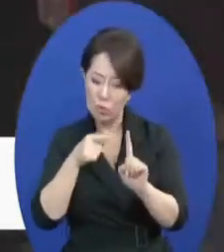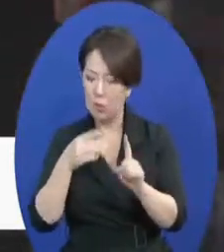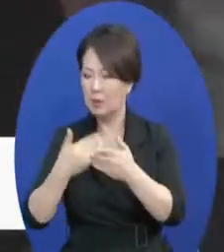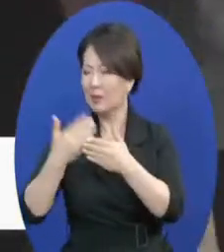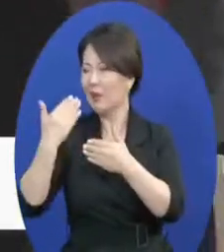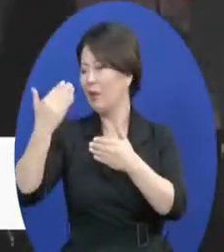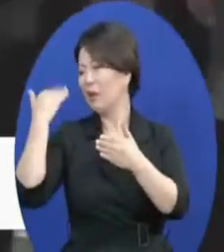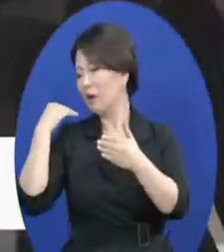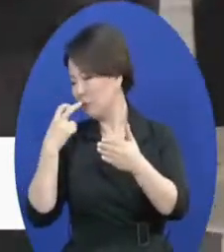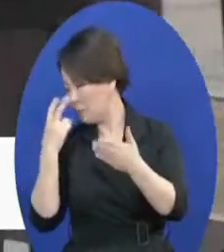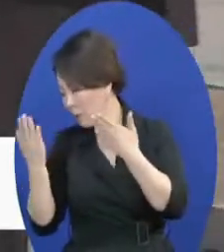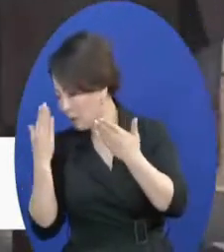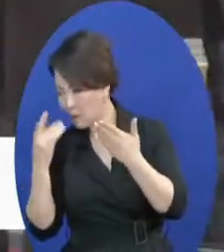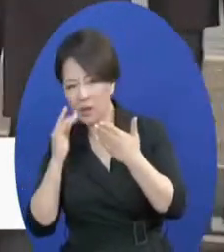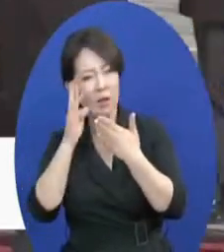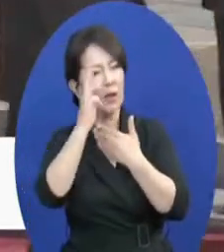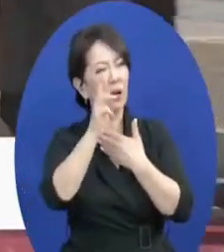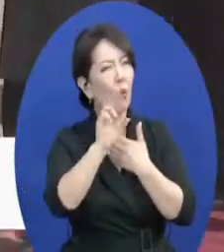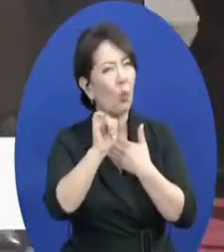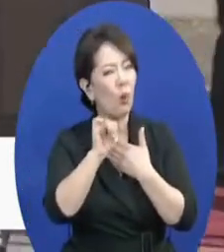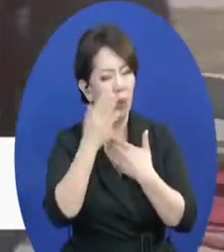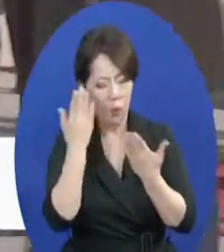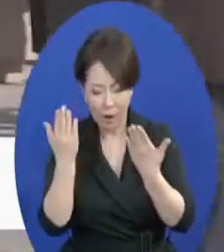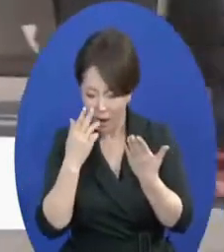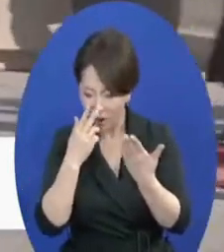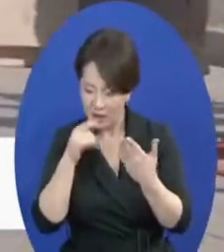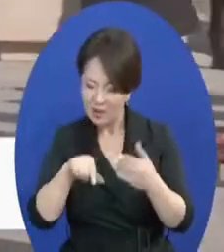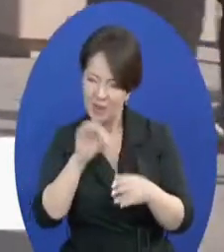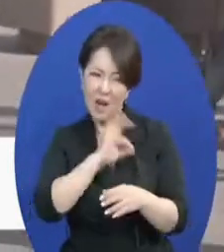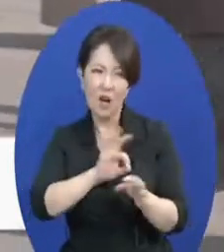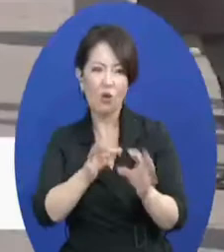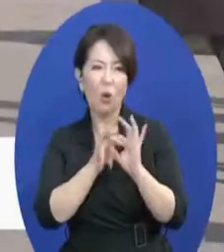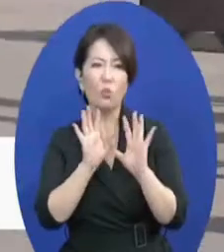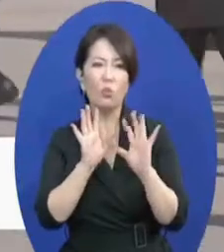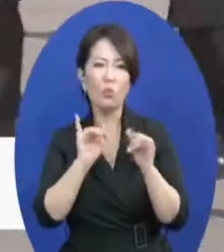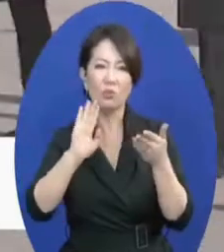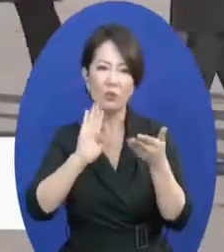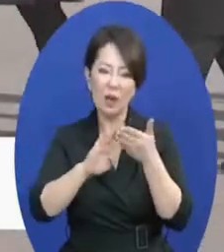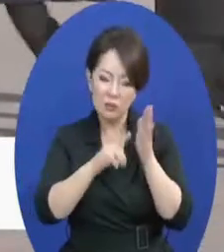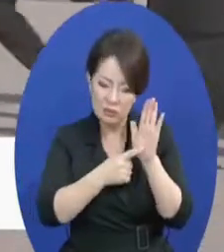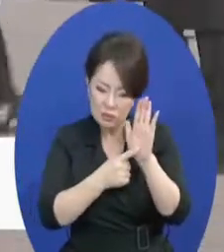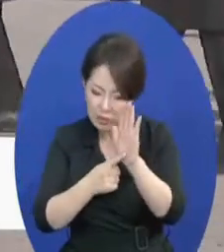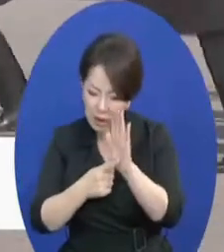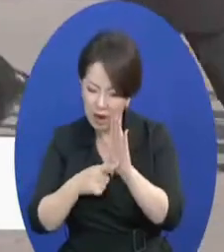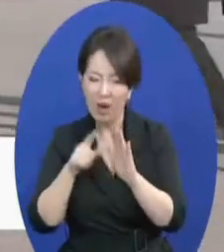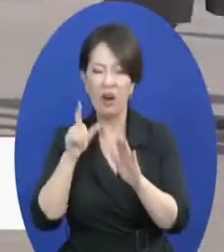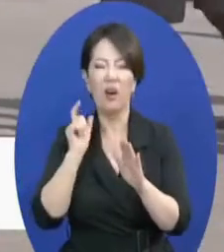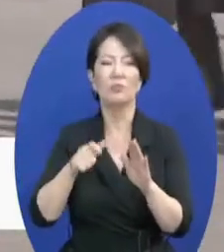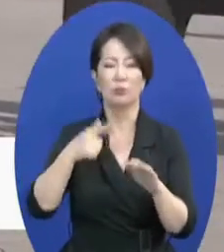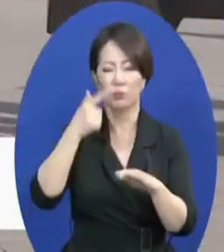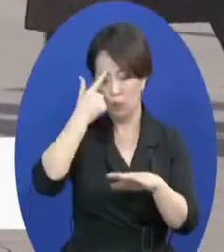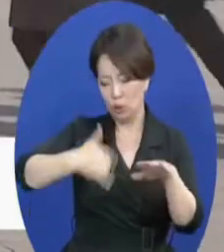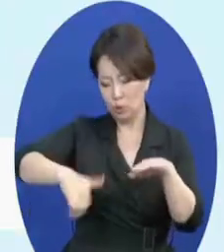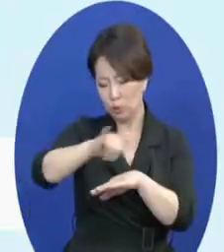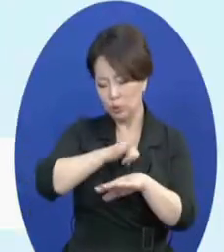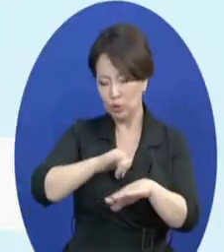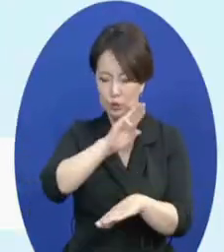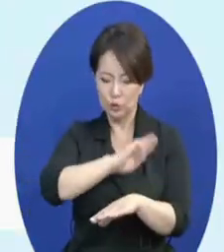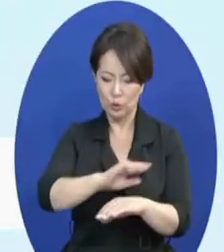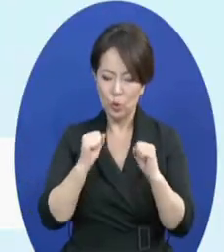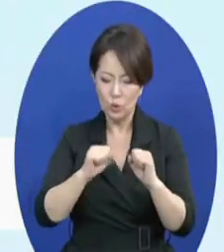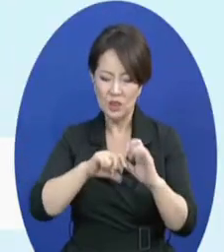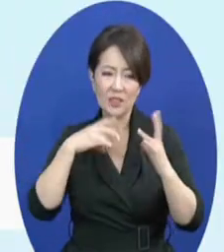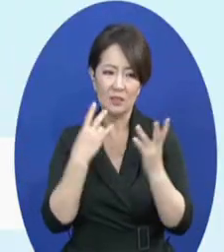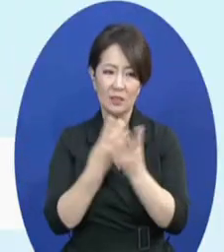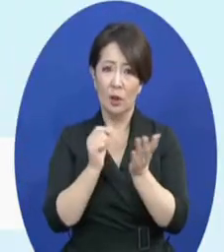харах, залуучуудаа энэ өдрийн ач холбогдлыг таниулан сурталчлах, эх орныхоо хөгжлийн төлөө хүчээ нэгтгэдэг байхыг ойлгох чухал. Иргэд улс